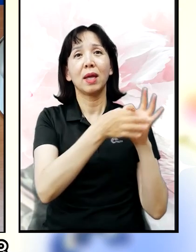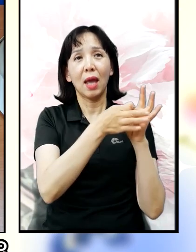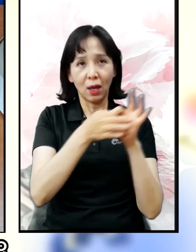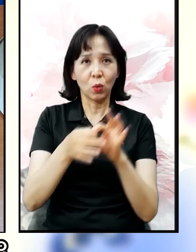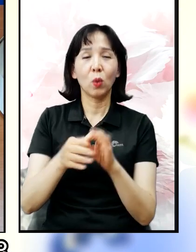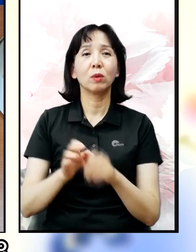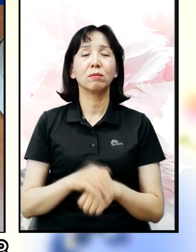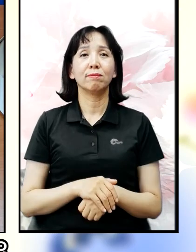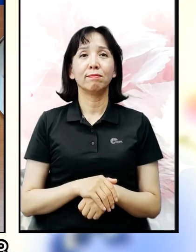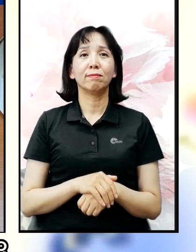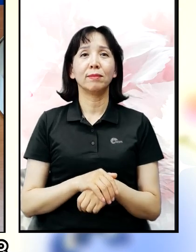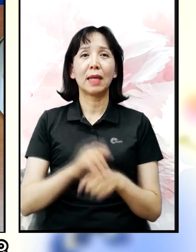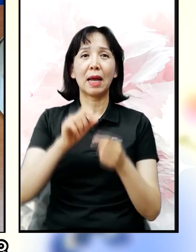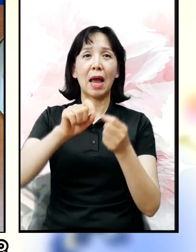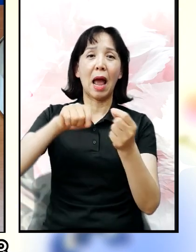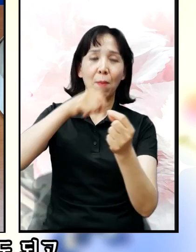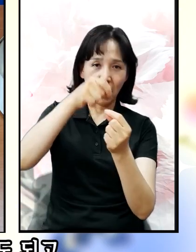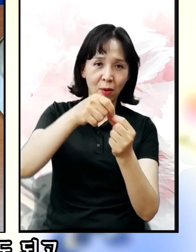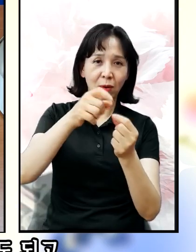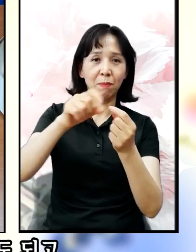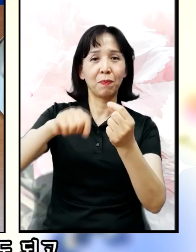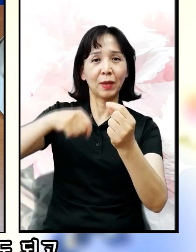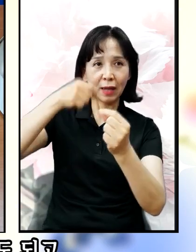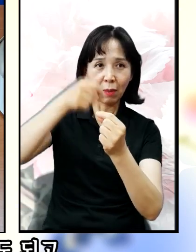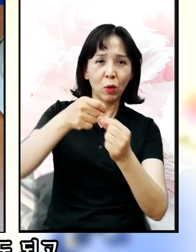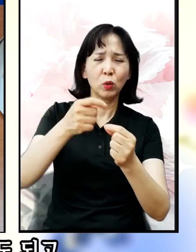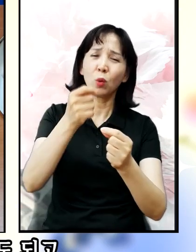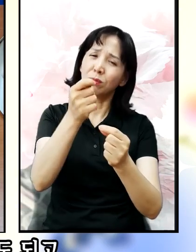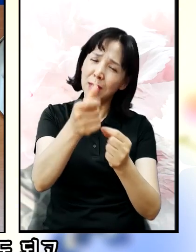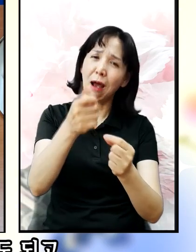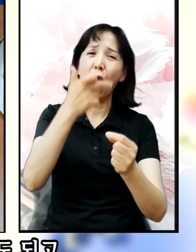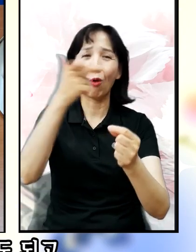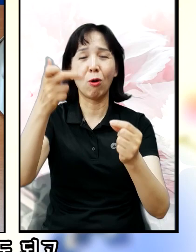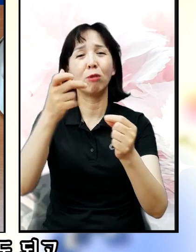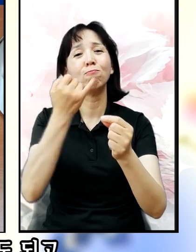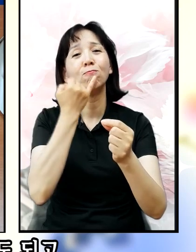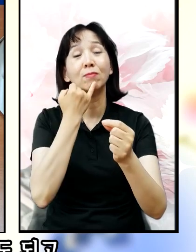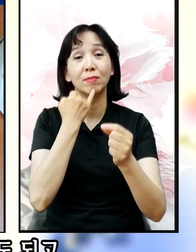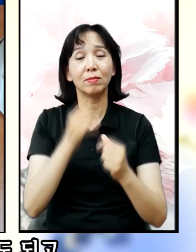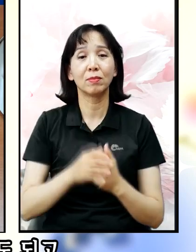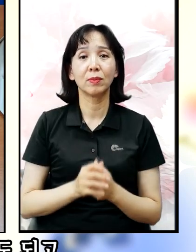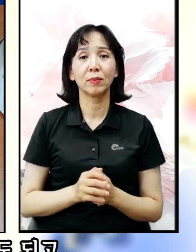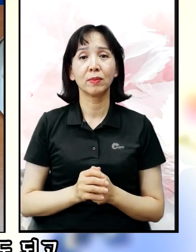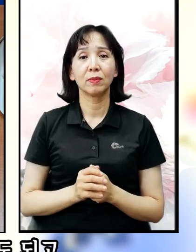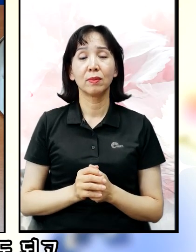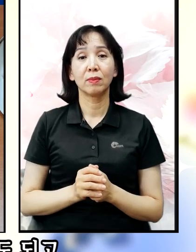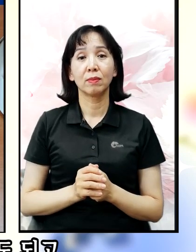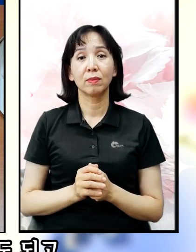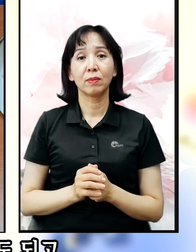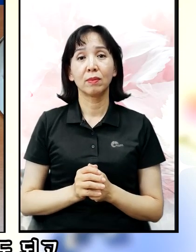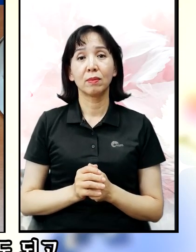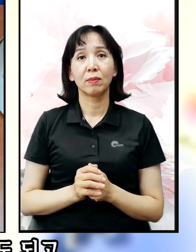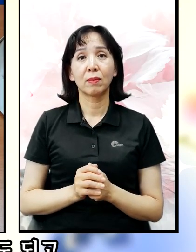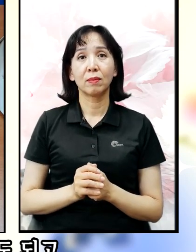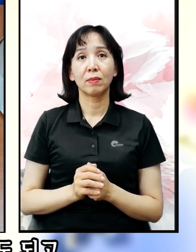계속 감아 주세요. 조금 작아도 되고 조금 더 커도 되고.